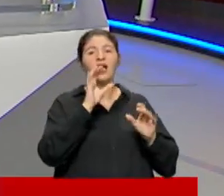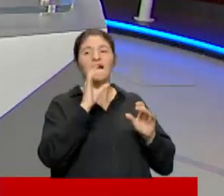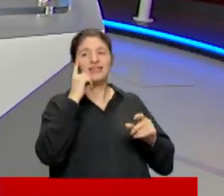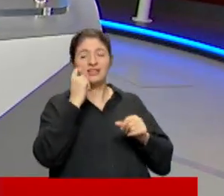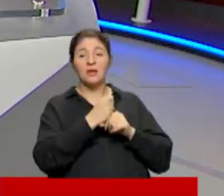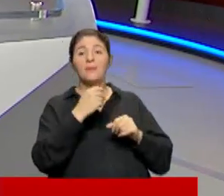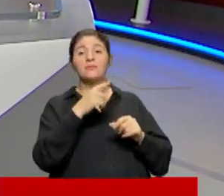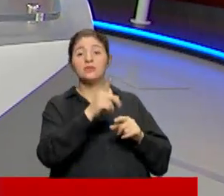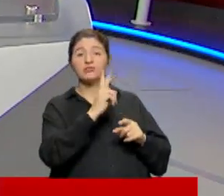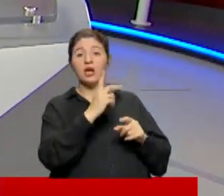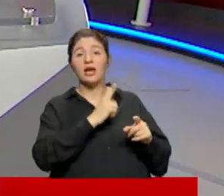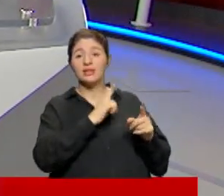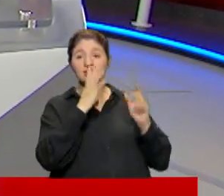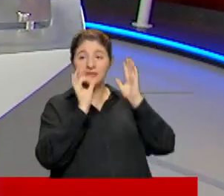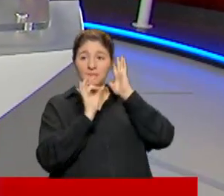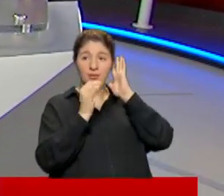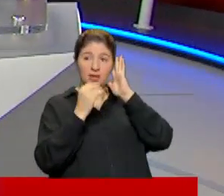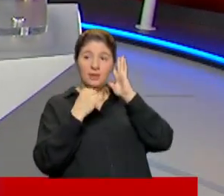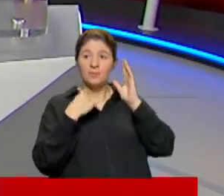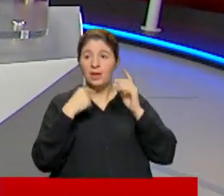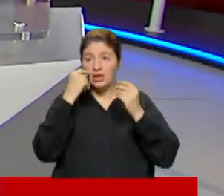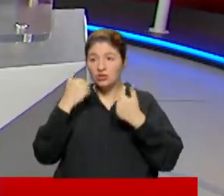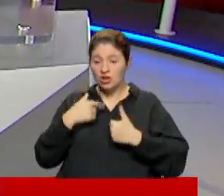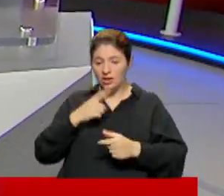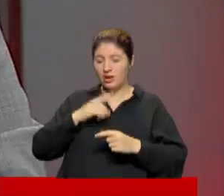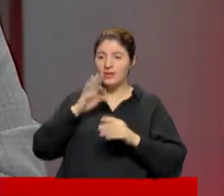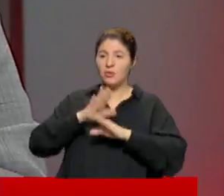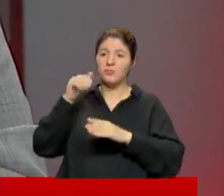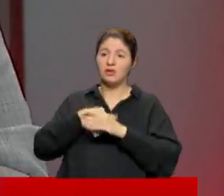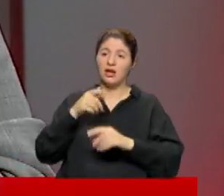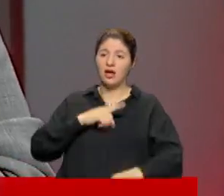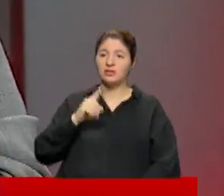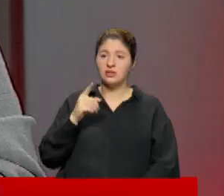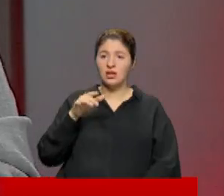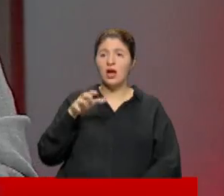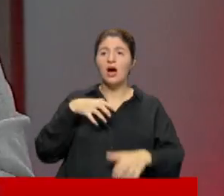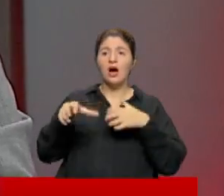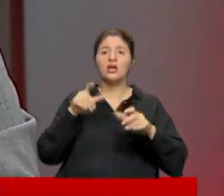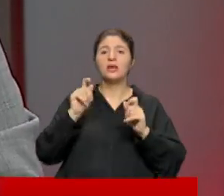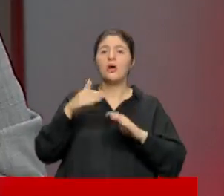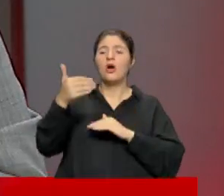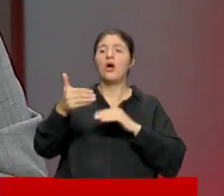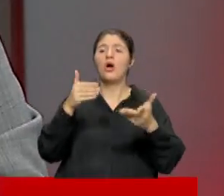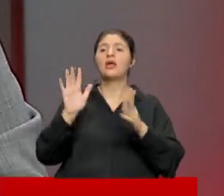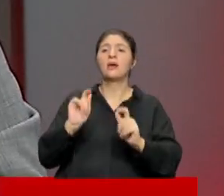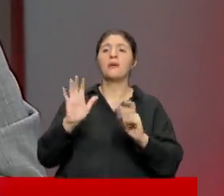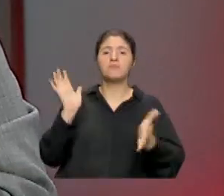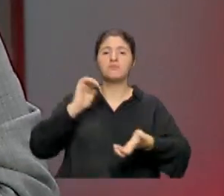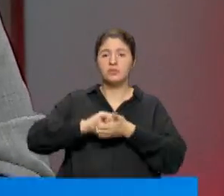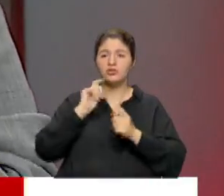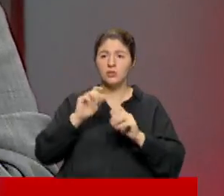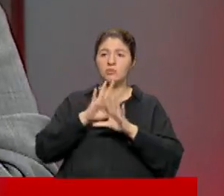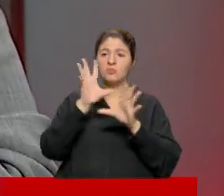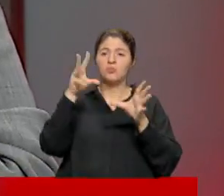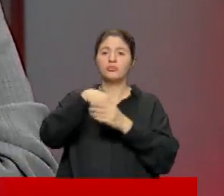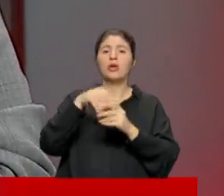kiş adayınız değil de demok Adiz kişisel adayım Demokrat Parti'nin adayı ayrıştırmaya ötekileştirmeyen birleştiren